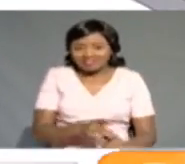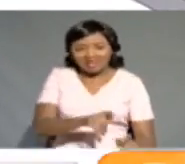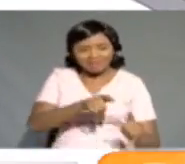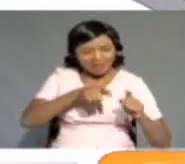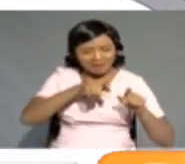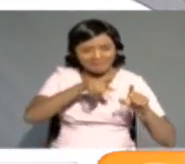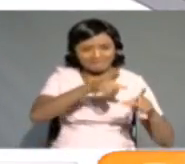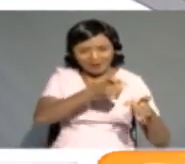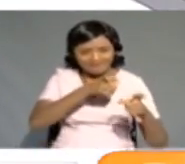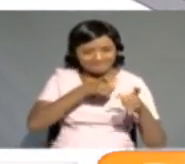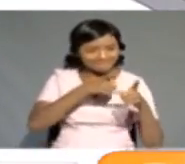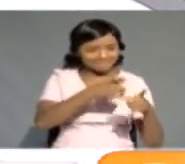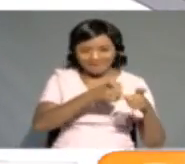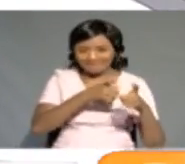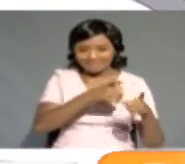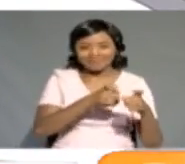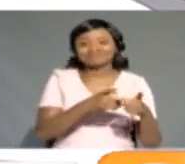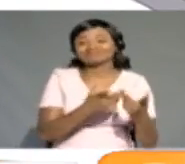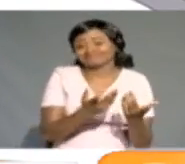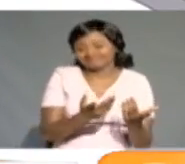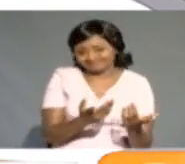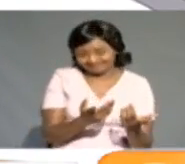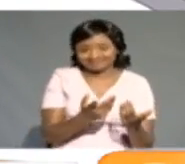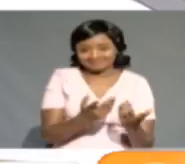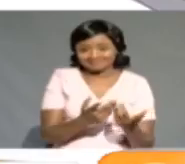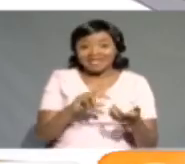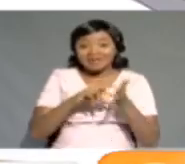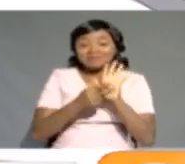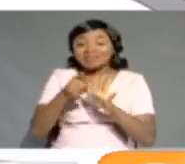sio hao hii. Pili,